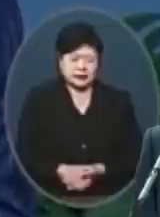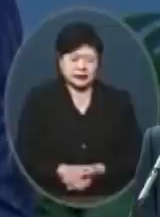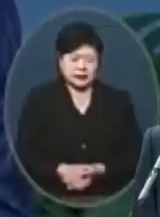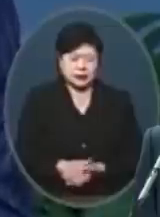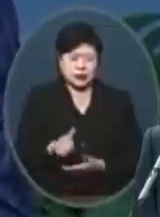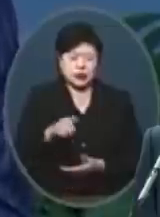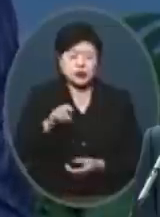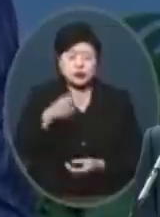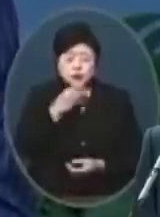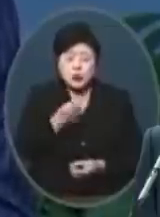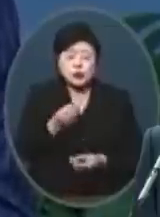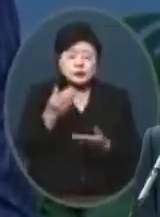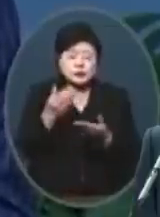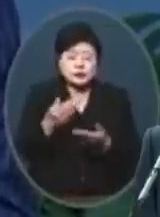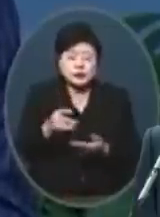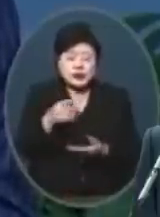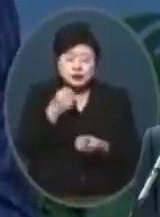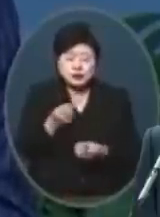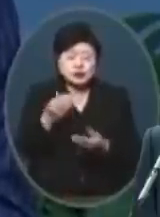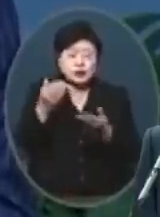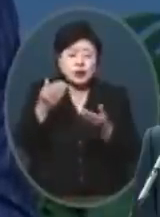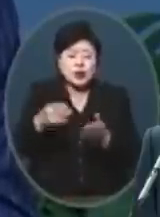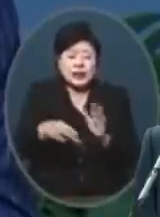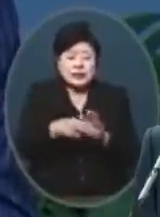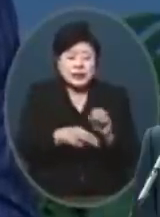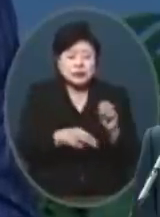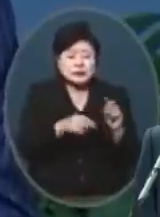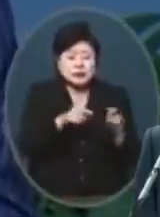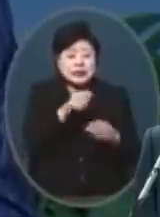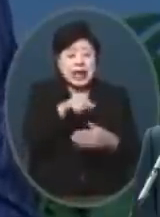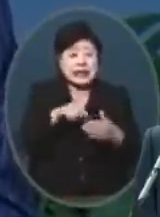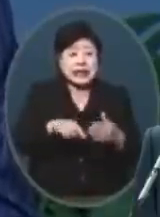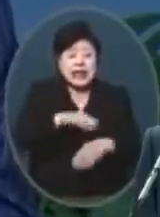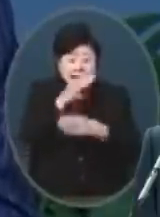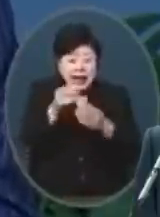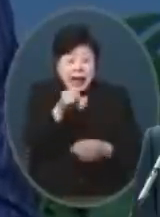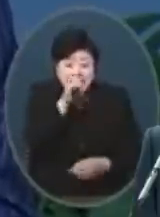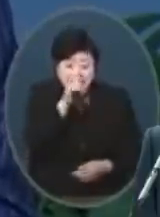오중복과 삼중축복도 이사야 53장에 다 들어있습니다.